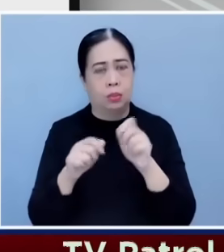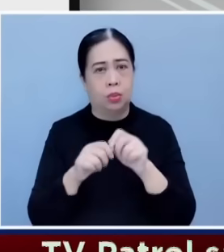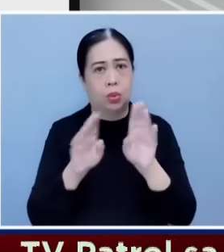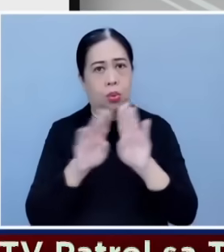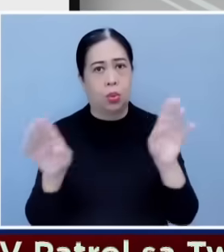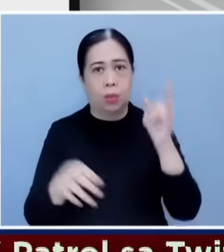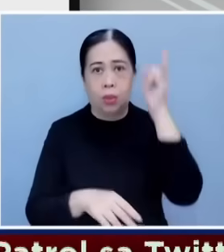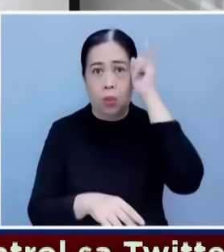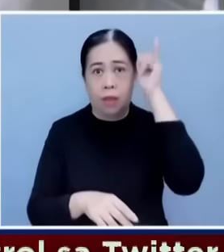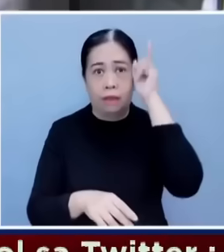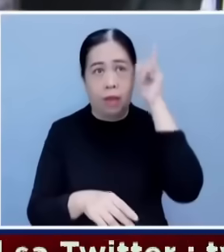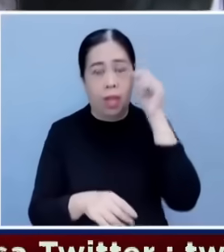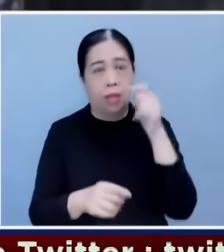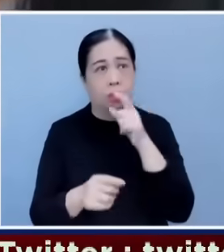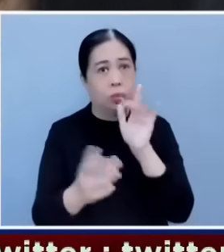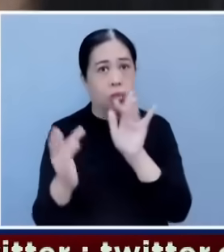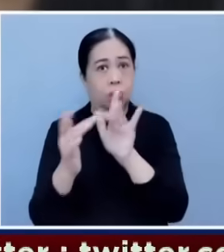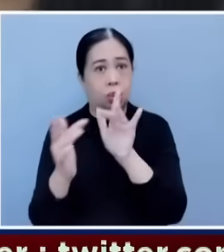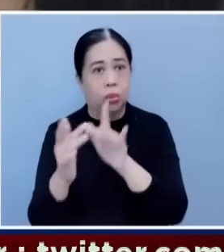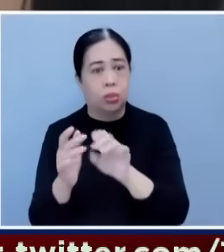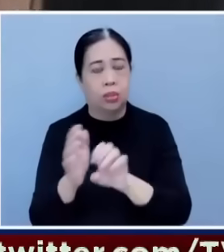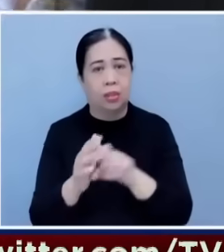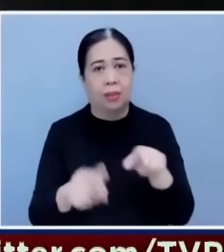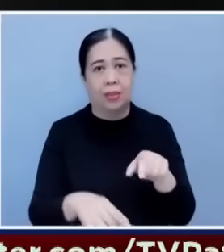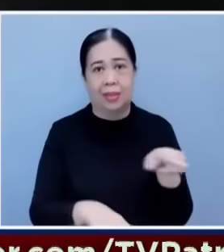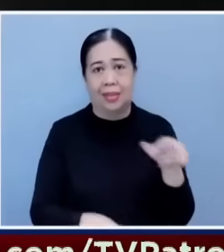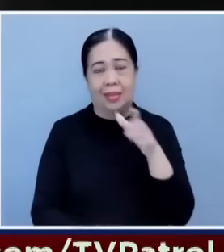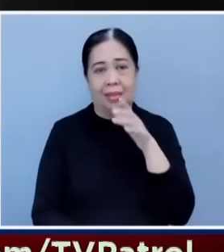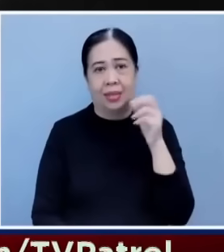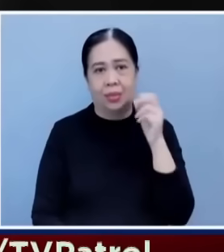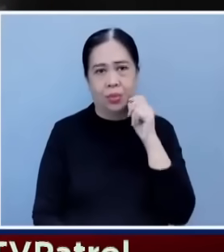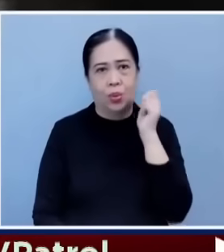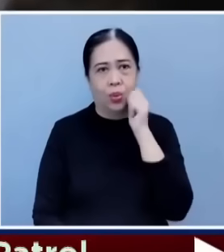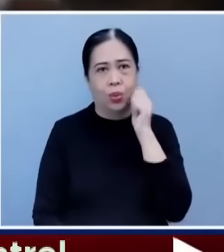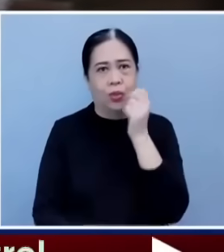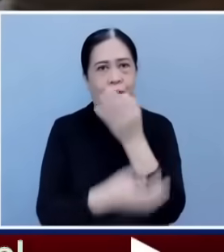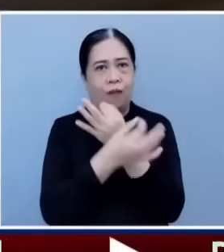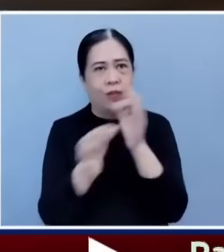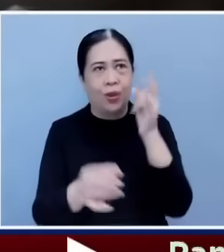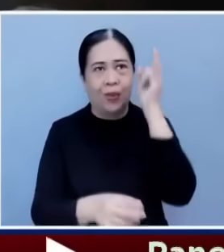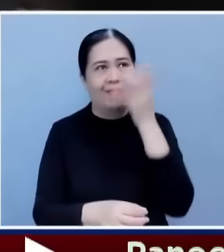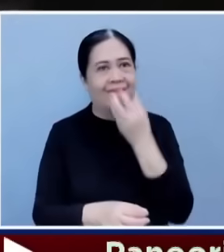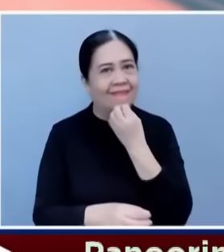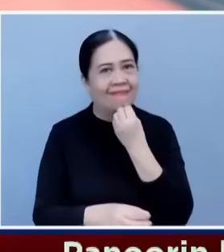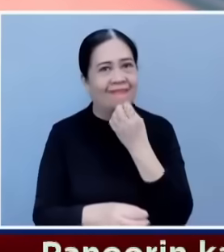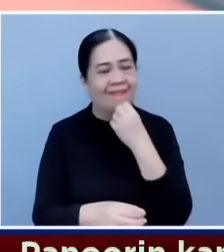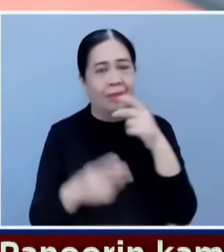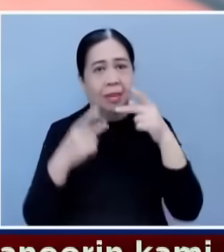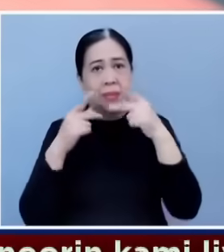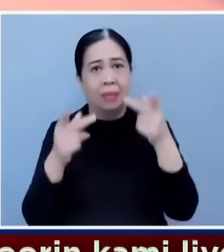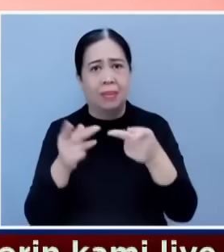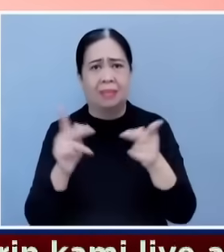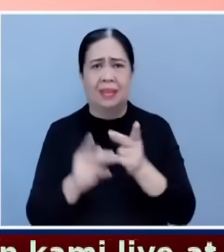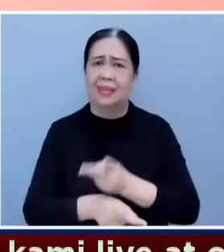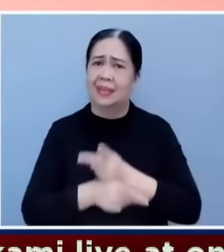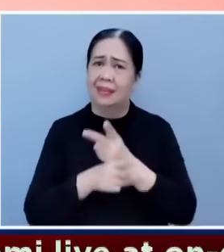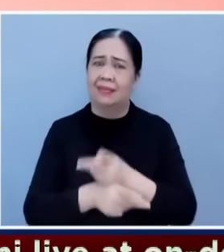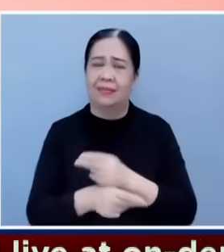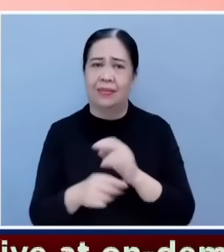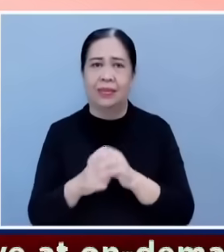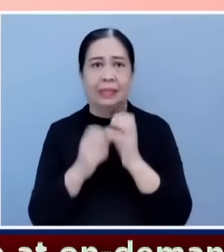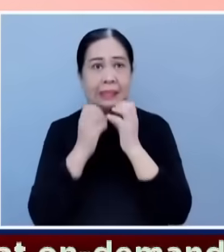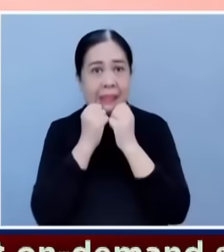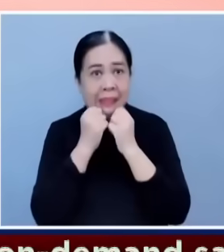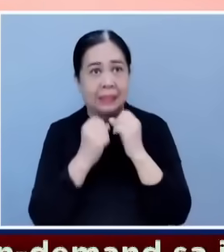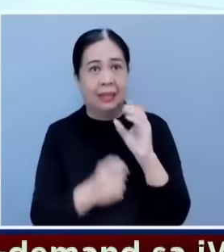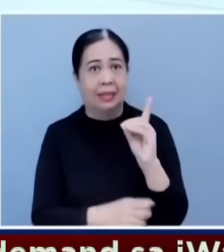Wi-Fi connections. Tulad ni Nanay Lioville, nasuki ng libreng Wi-Fi sa mga pampublikong lugar. Nakakatipid ako sa data